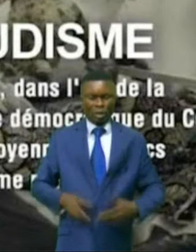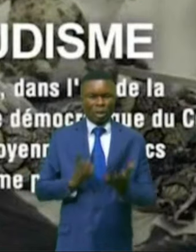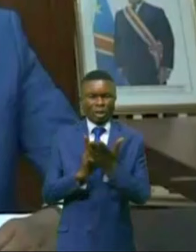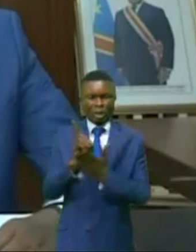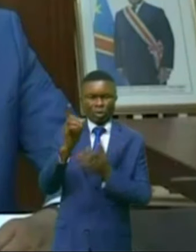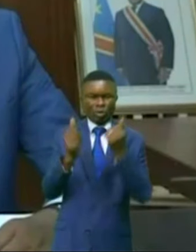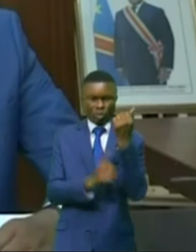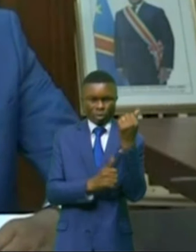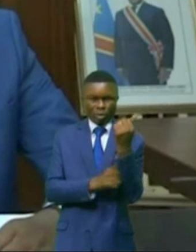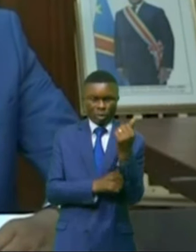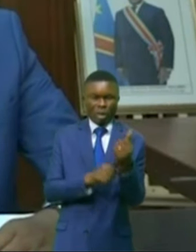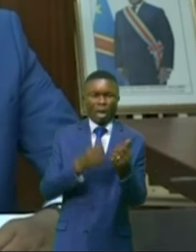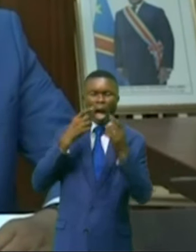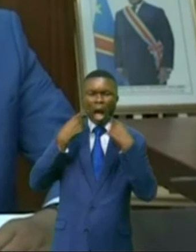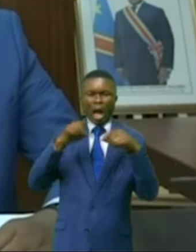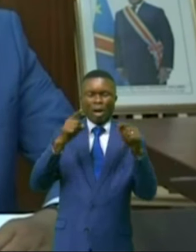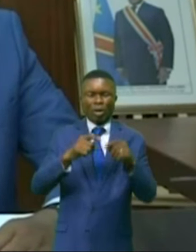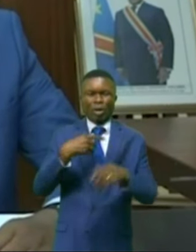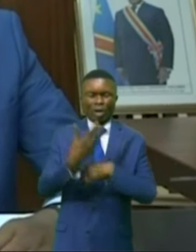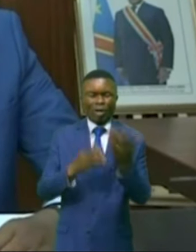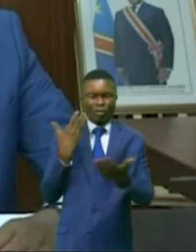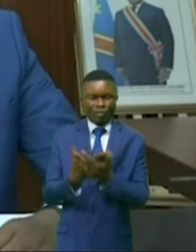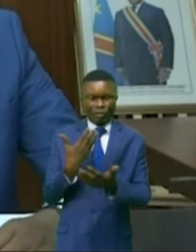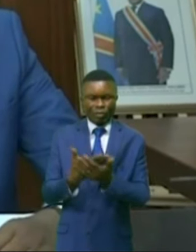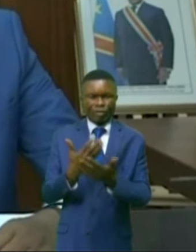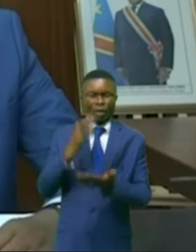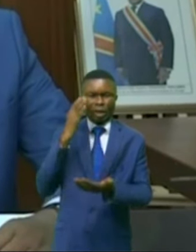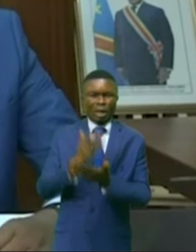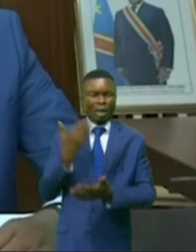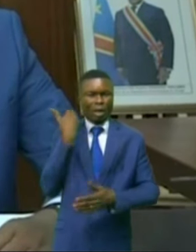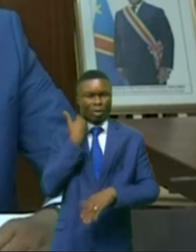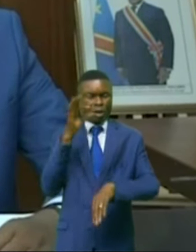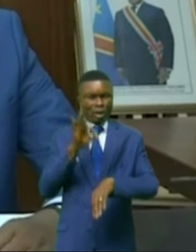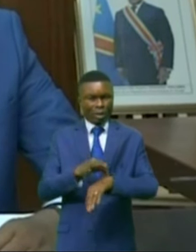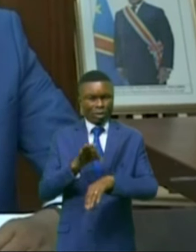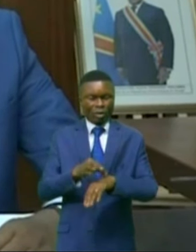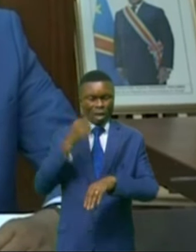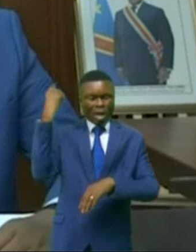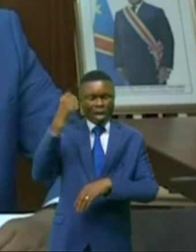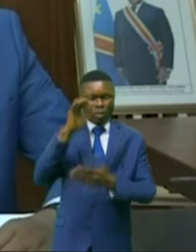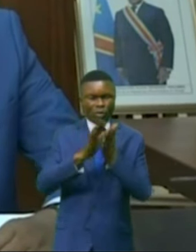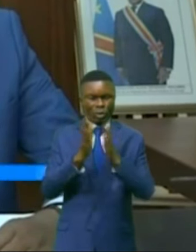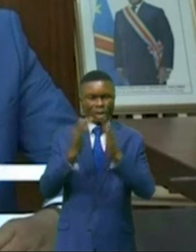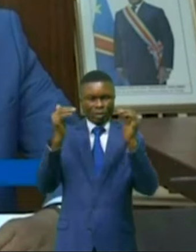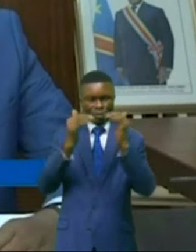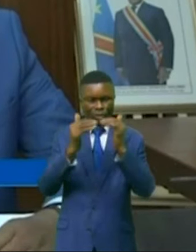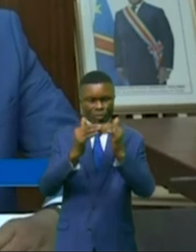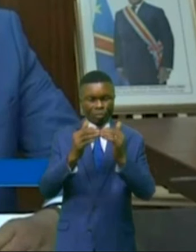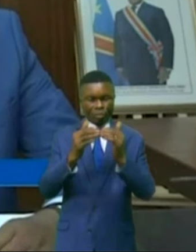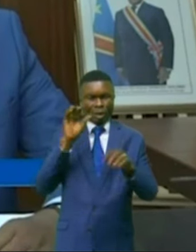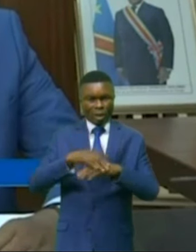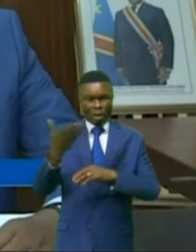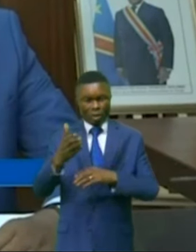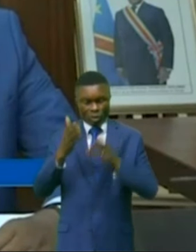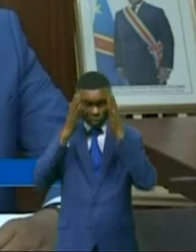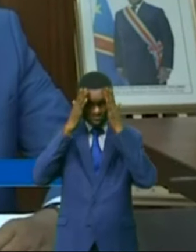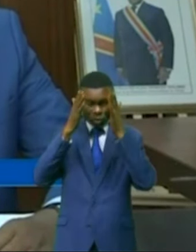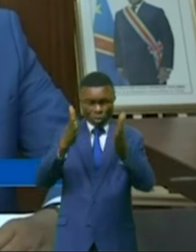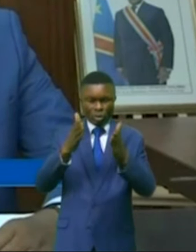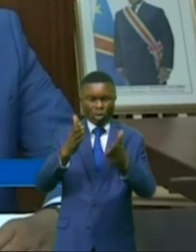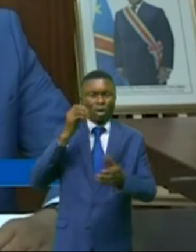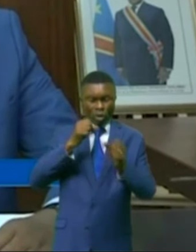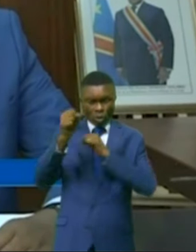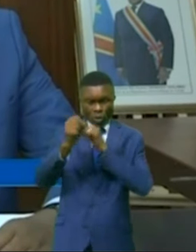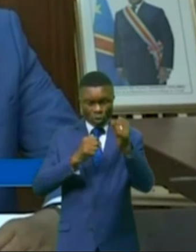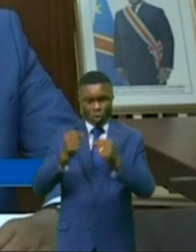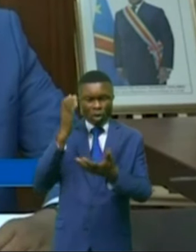humains » et sous le slogan « Accélérer la lutte contre le paludisme pour un monde plus équitable ». Cela sous-entend une focalisation sur la lutte contre